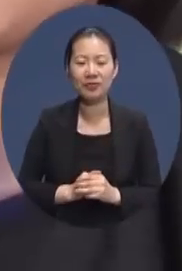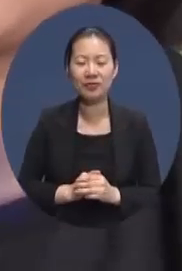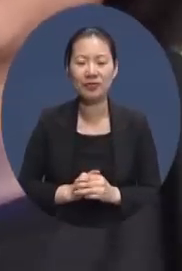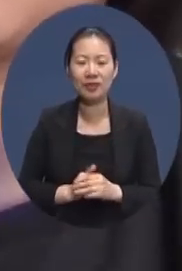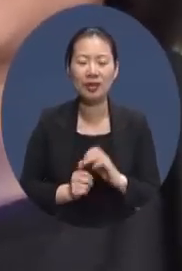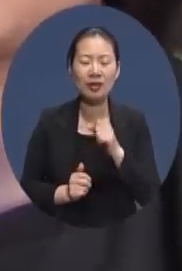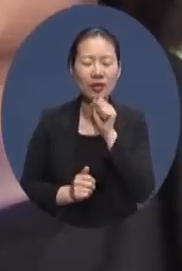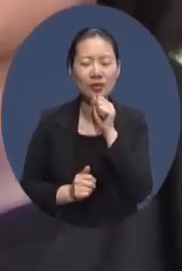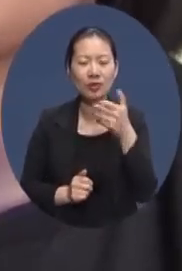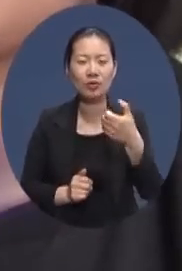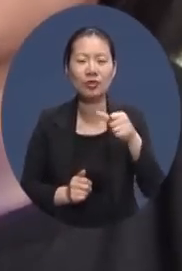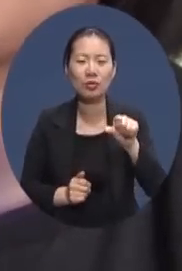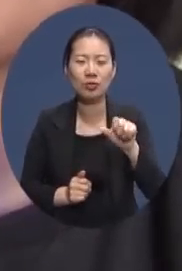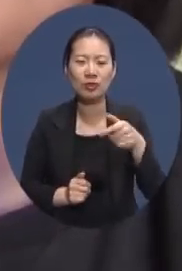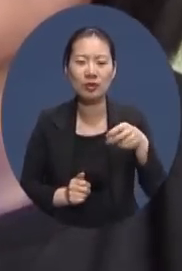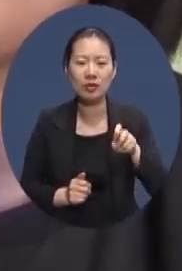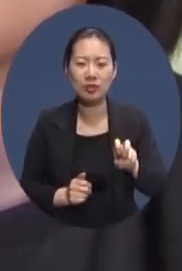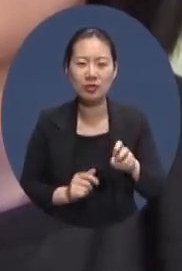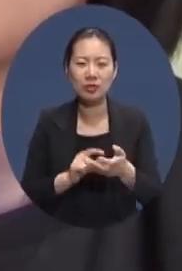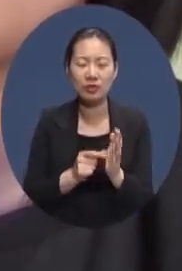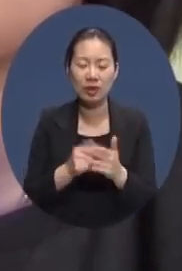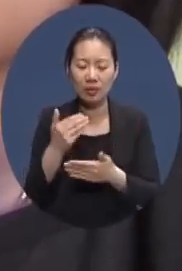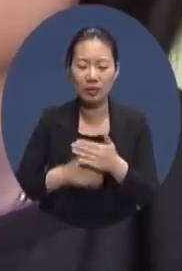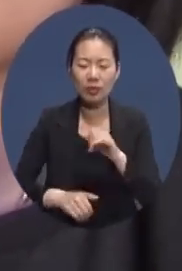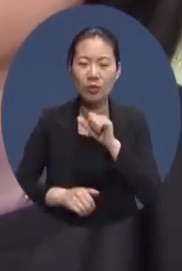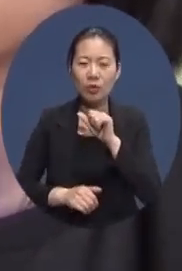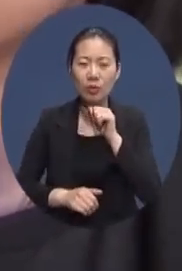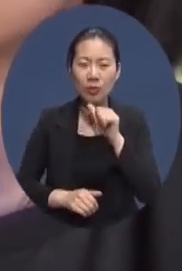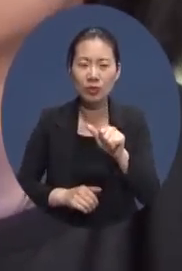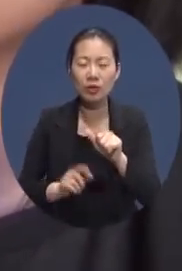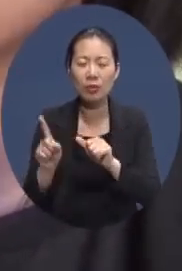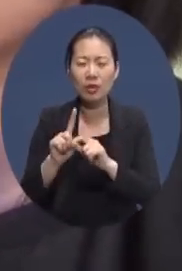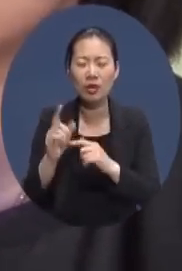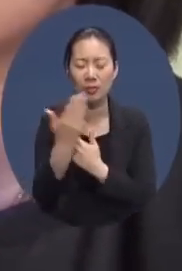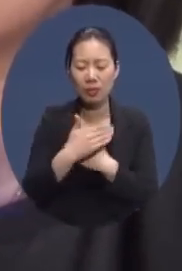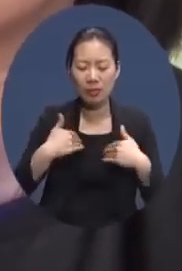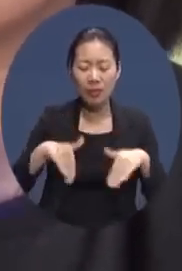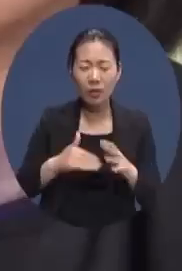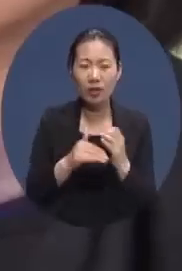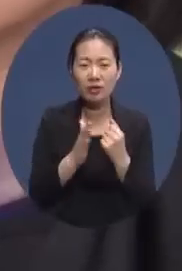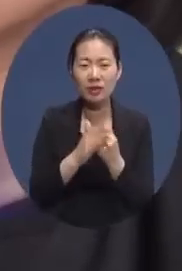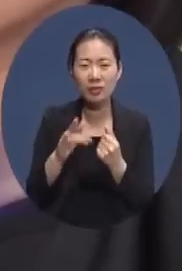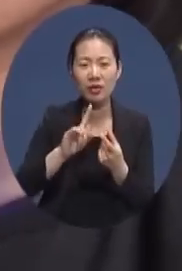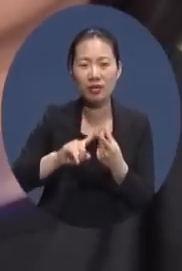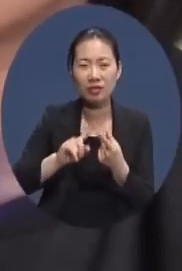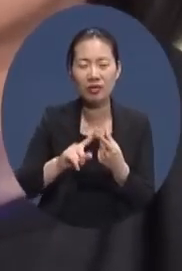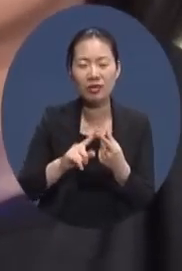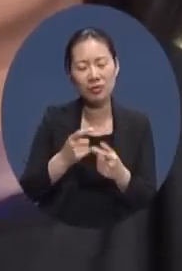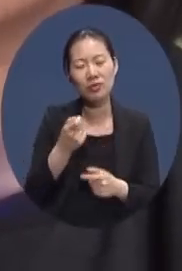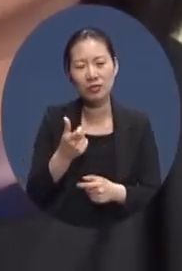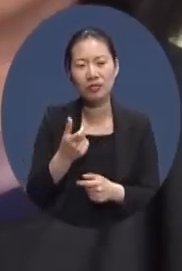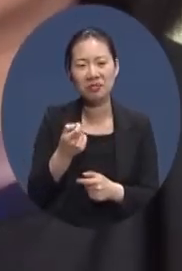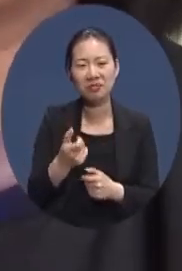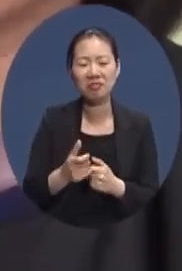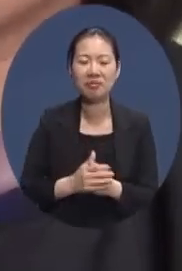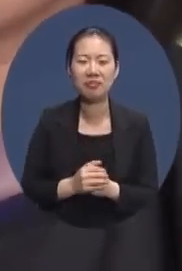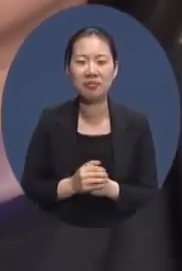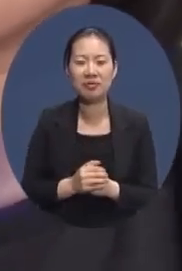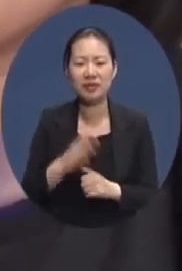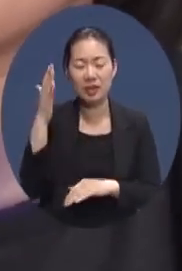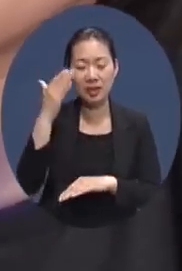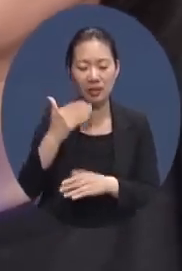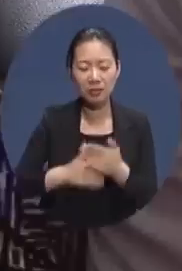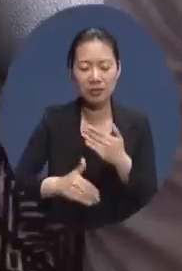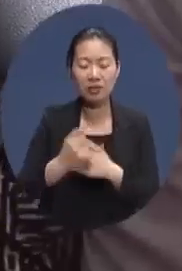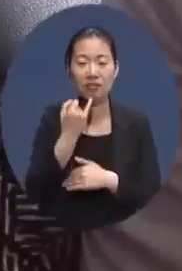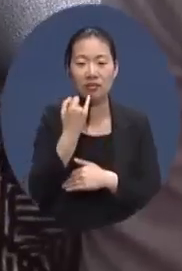95점 정도. 나머지 5점은 볼까요? 좀 너무 많이 피곤해하고 그러니까 그것 때문에 조금 그렇고 나머지 괜찮은